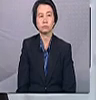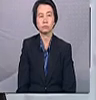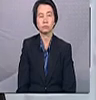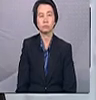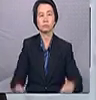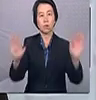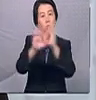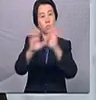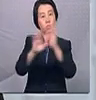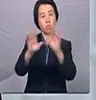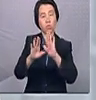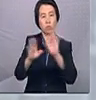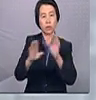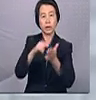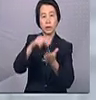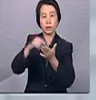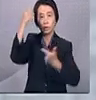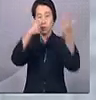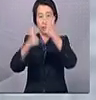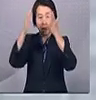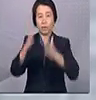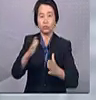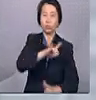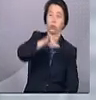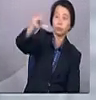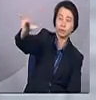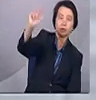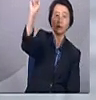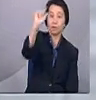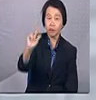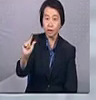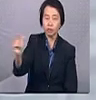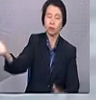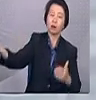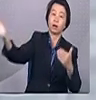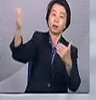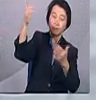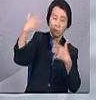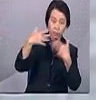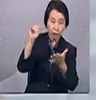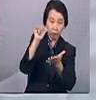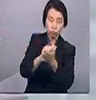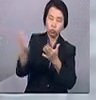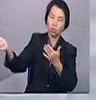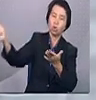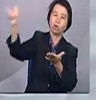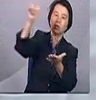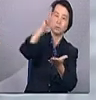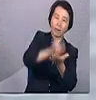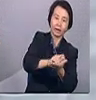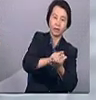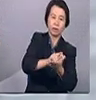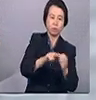Bukan, ini dia pelancong, dia pergi ke Itali. Jadi balik dia menjangkiti seorang demi seorang ketiga